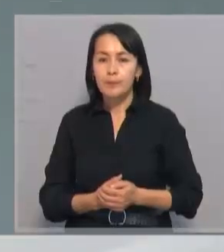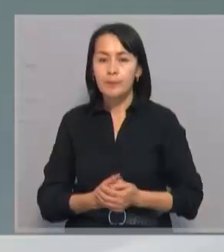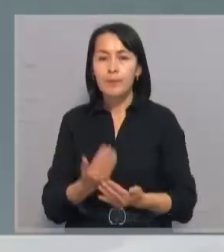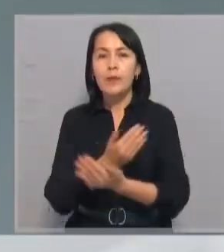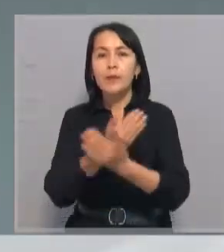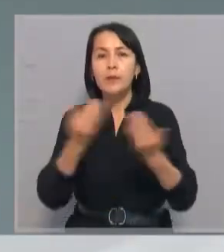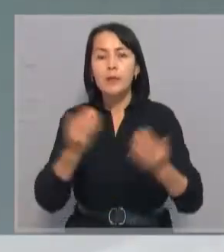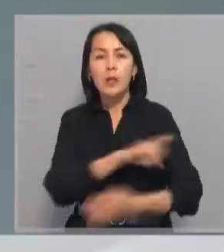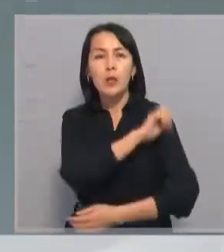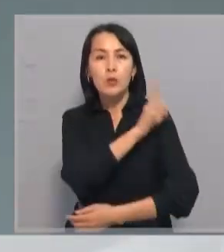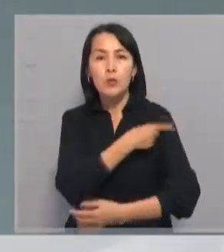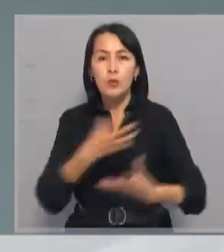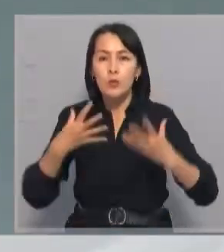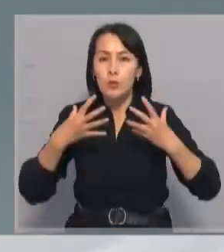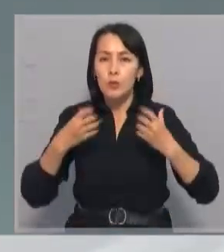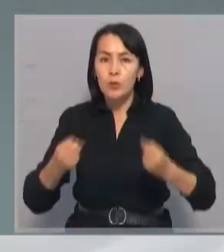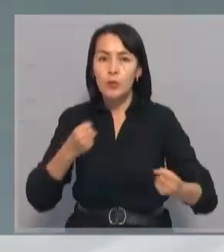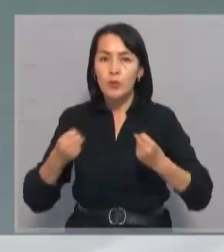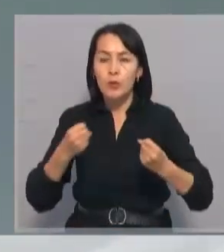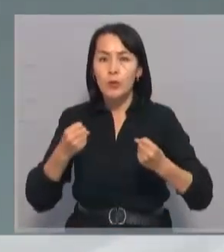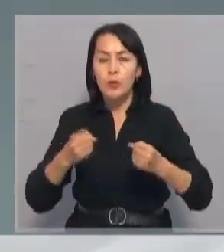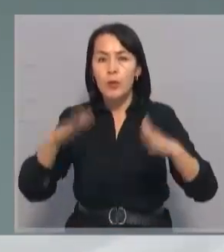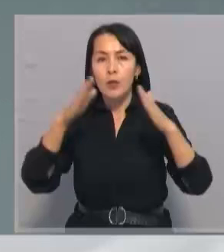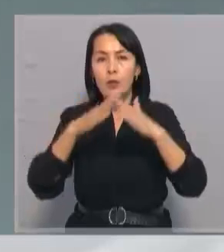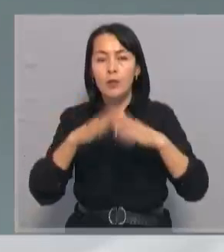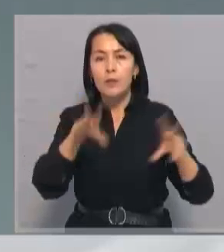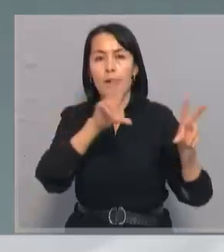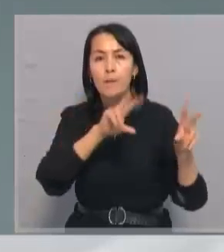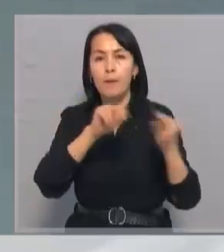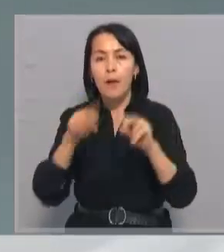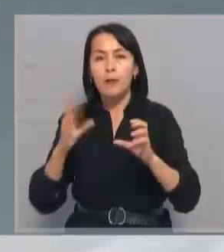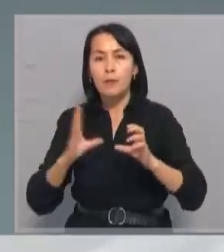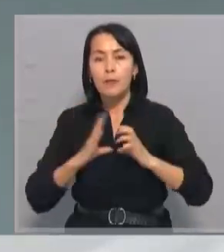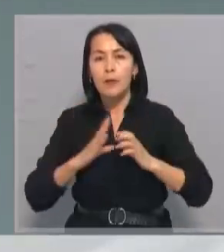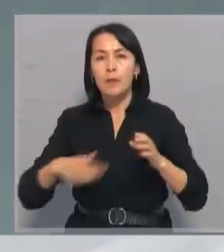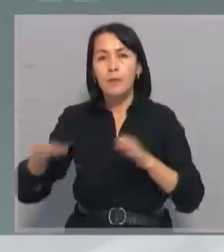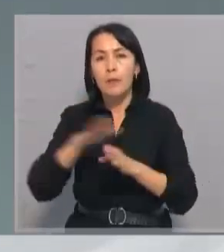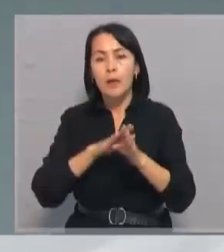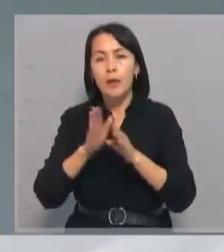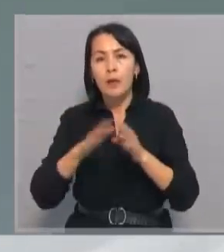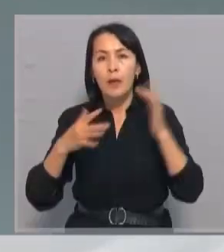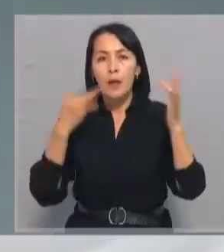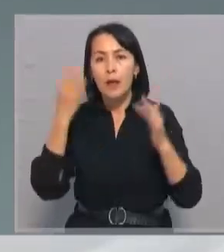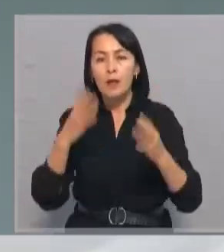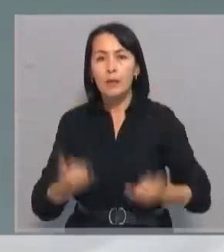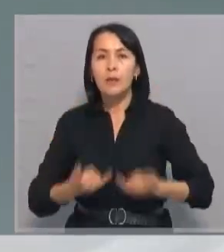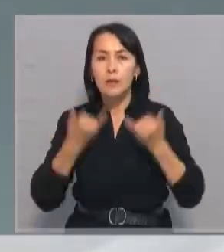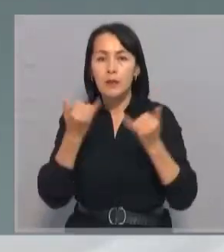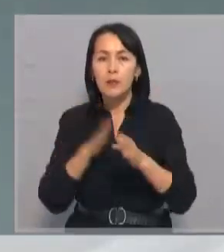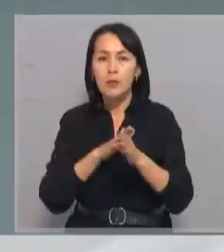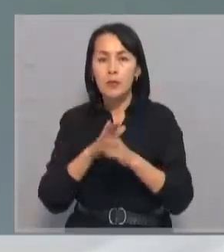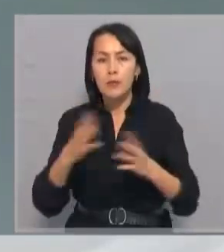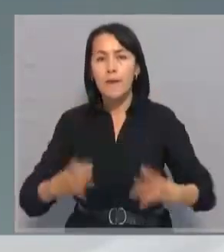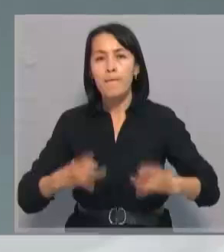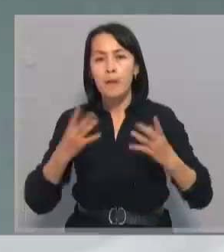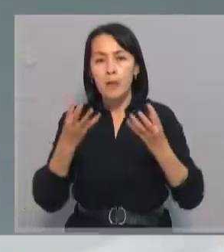Сіздерге зор денсаулық, шаңырақтарыңызға бақ береке, барлық бастамаларыңызға сәттілік тілейміз.